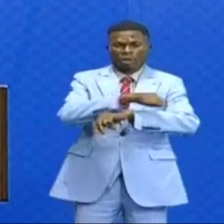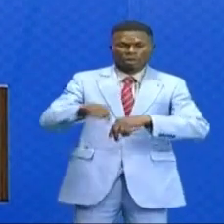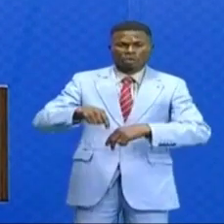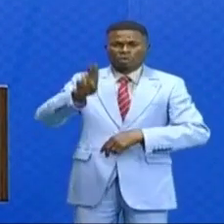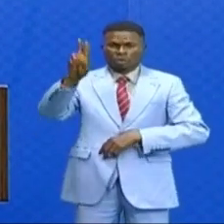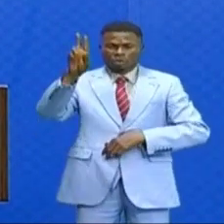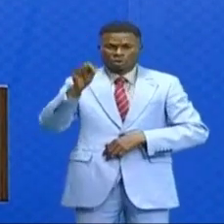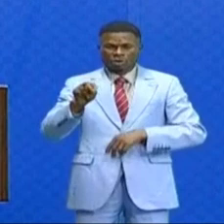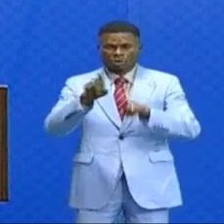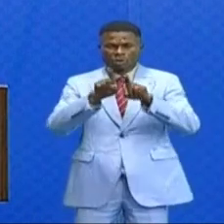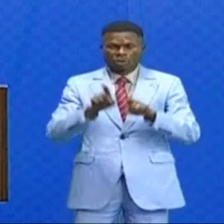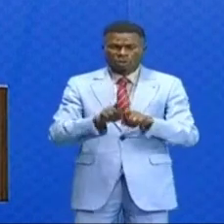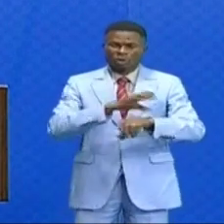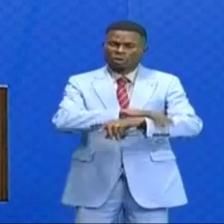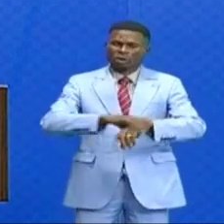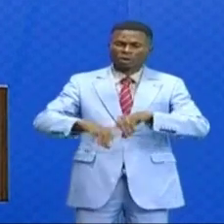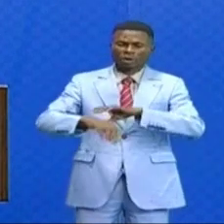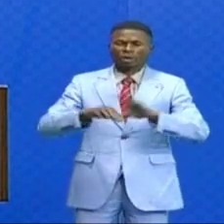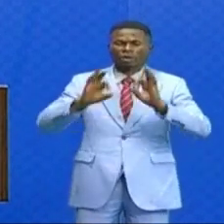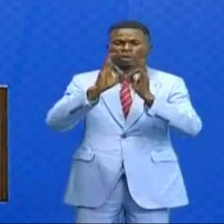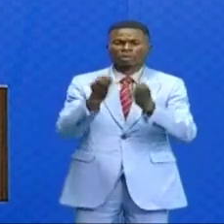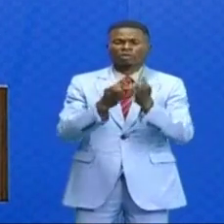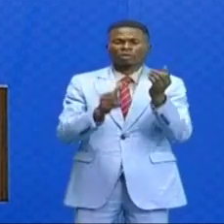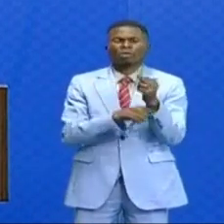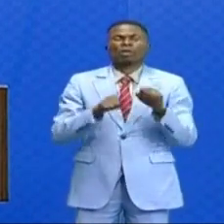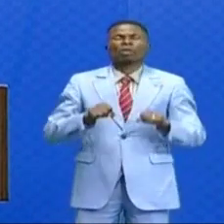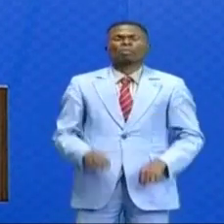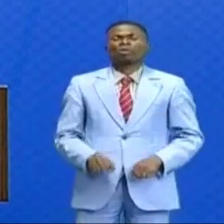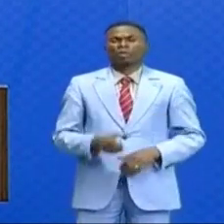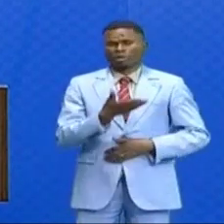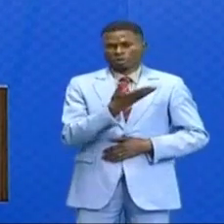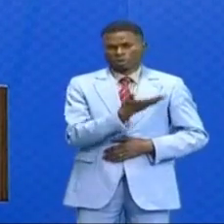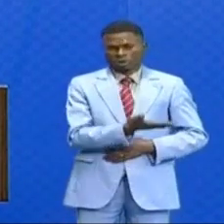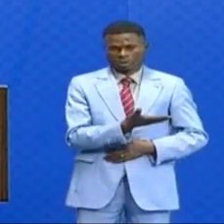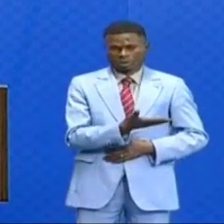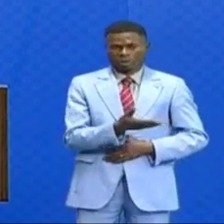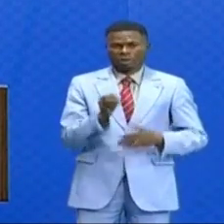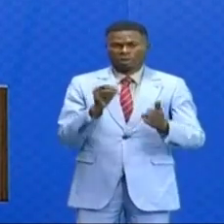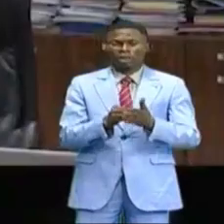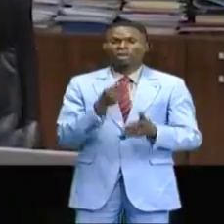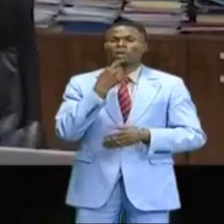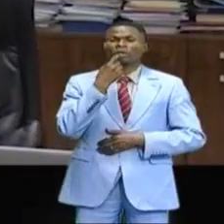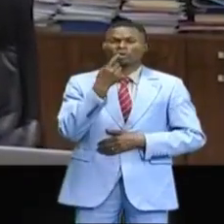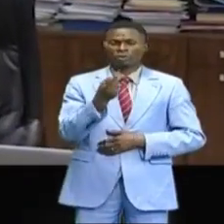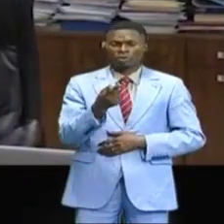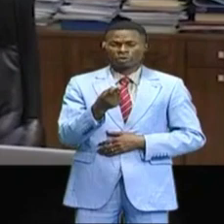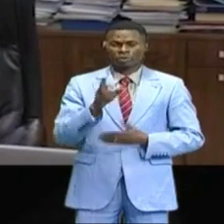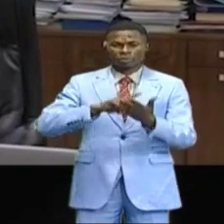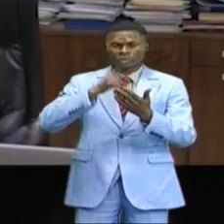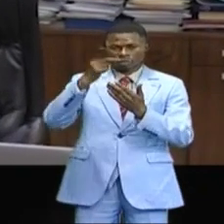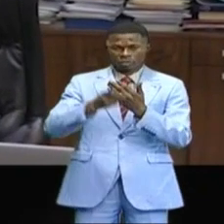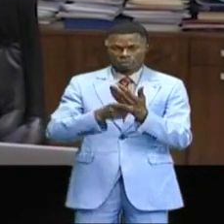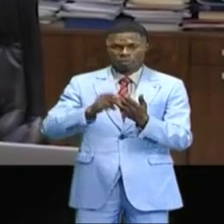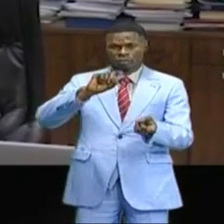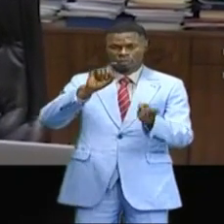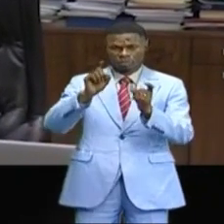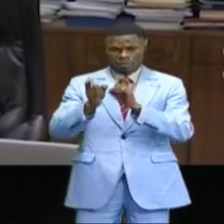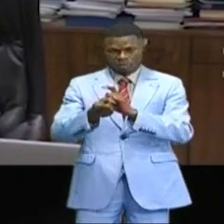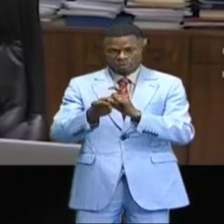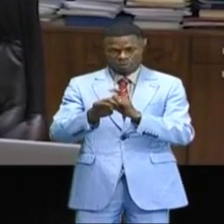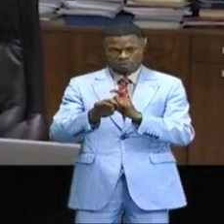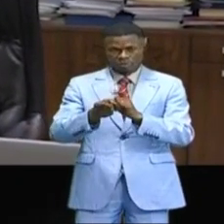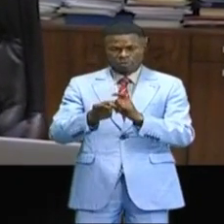et pour compatir avec les familles qui ont été touchées. Il a rassuré que le plan de transition pour